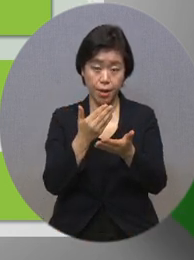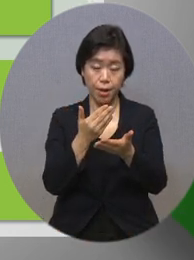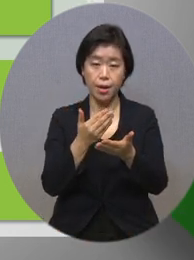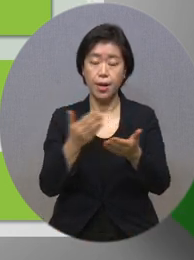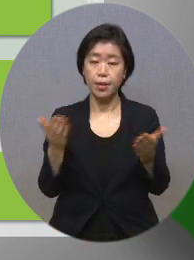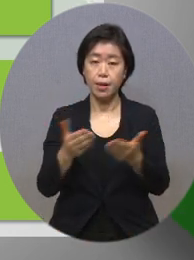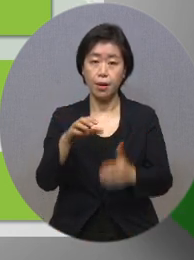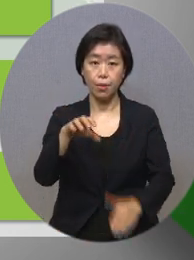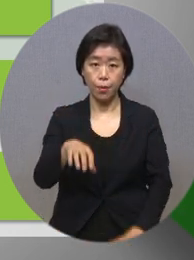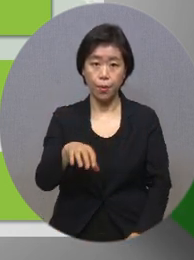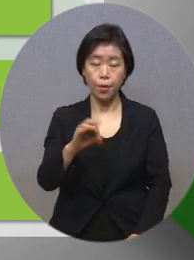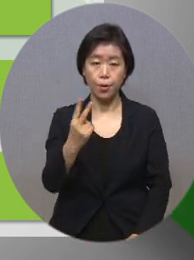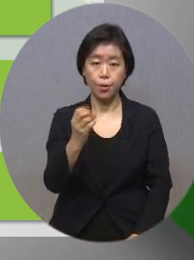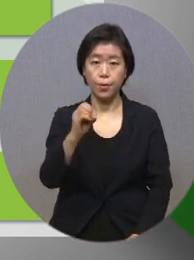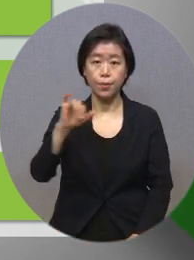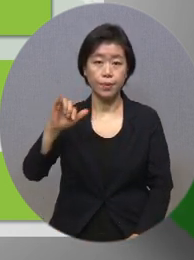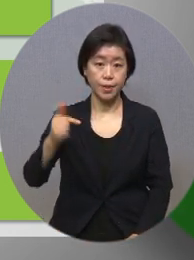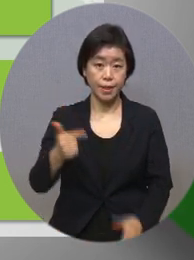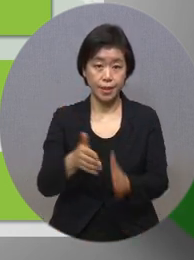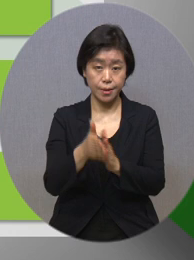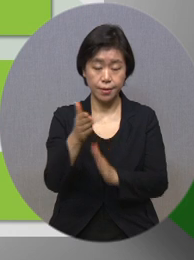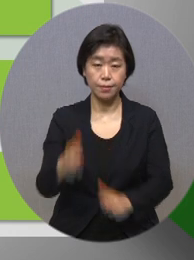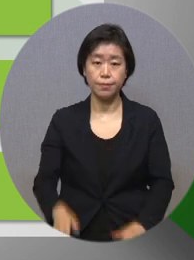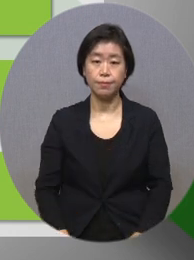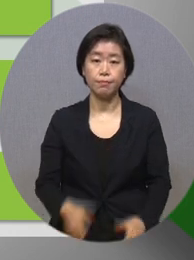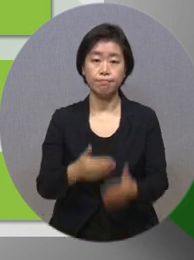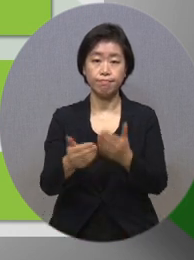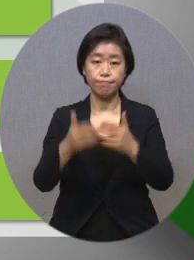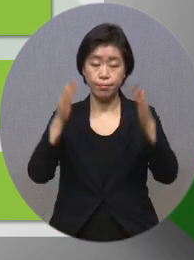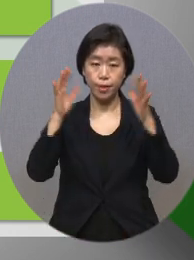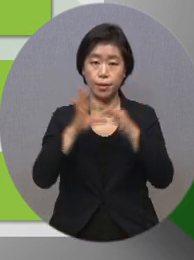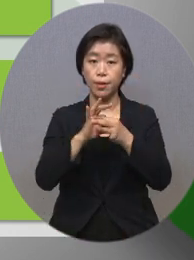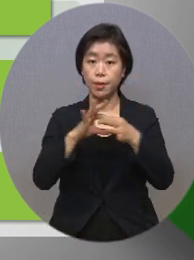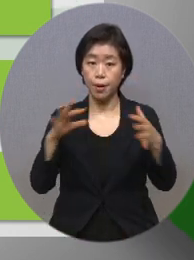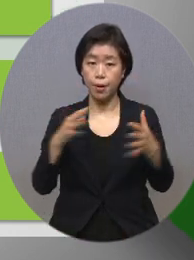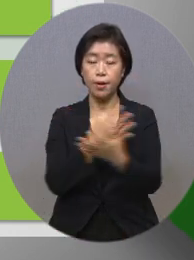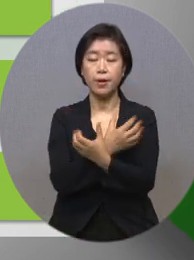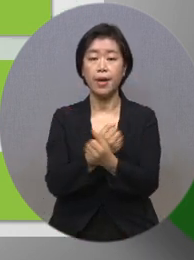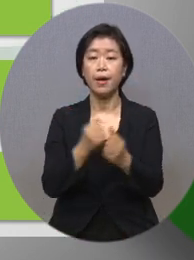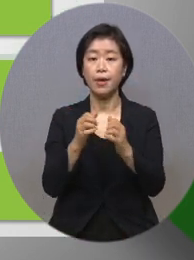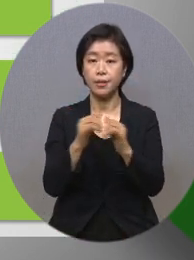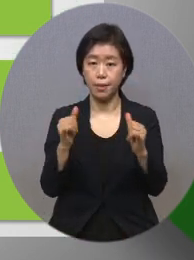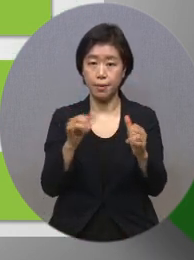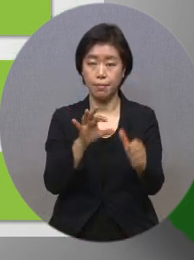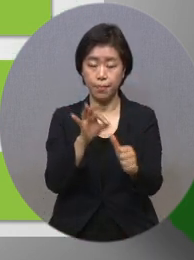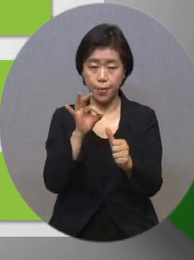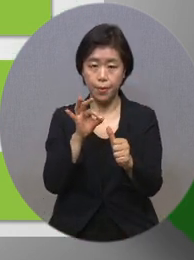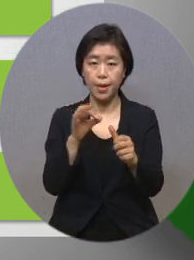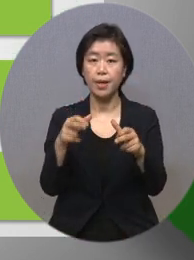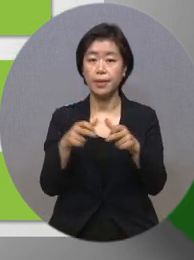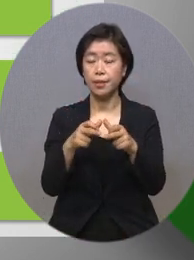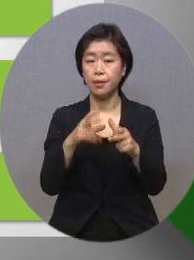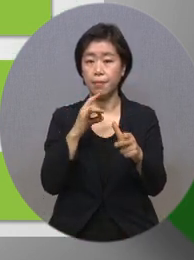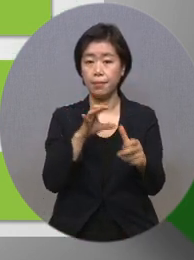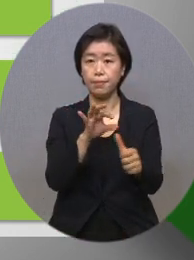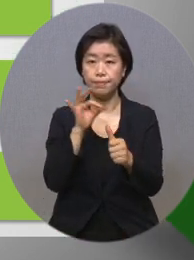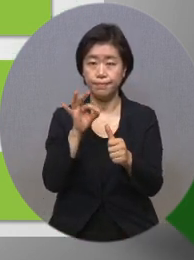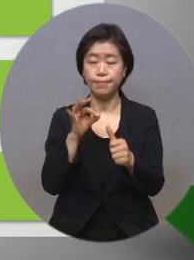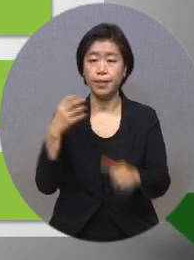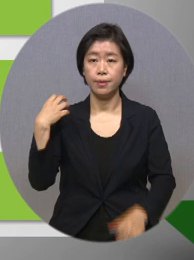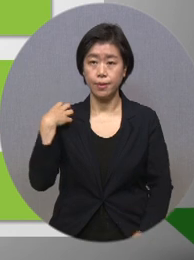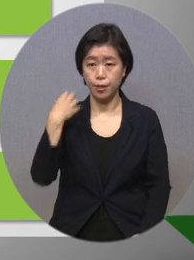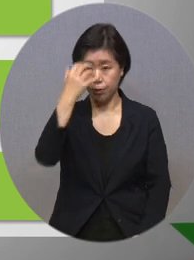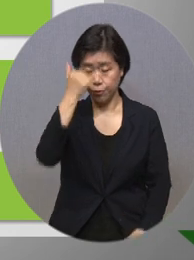근무지는 경기 용인시입니다. 경력과 학력은 무관하며 계약직을 채용합니다. 장애인만